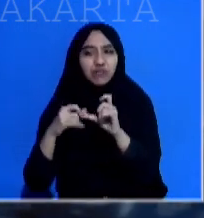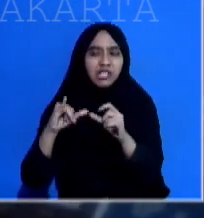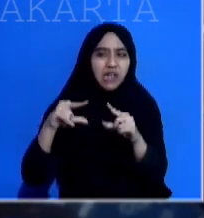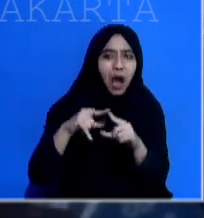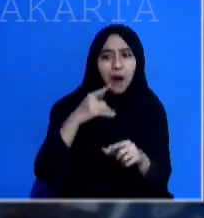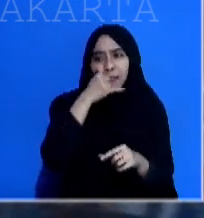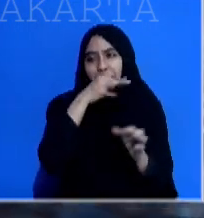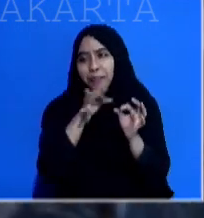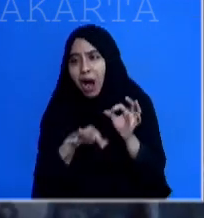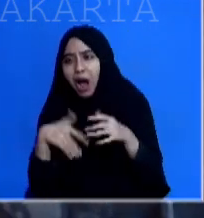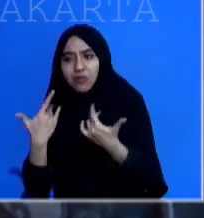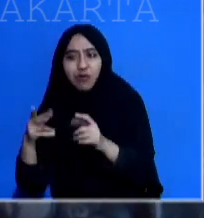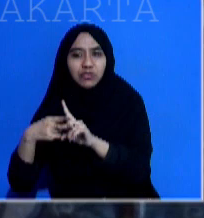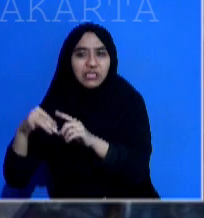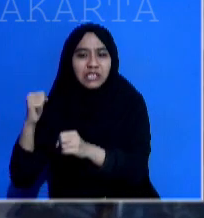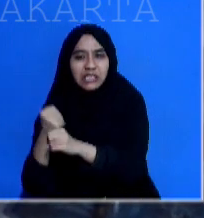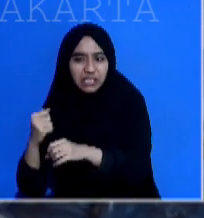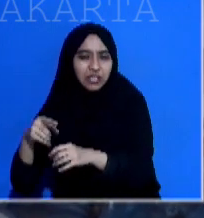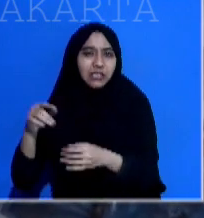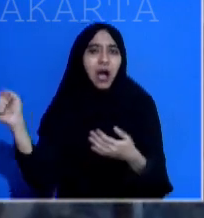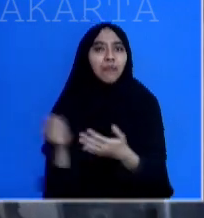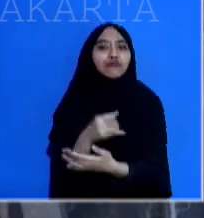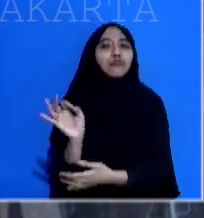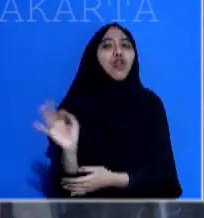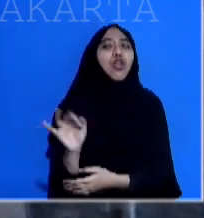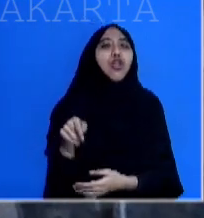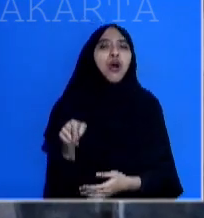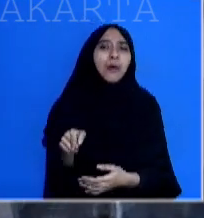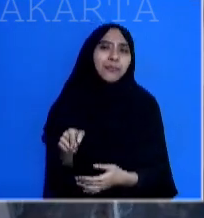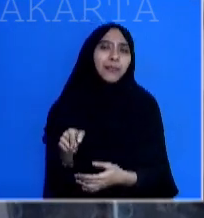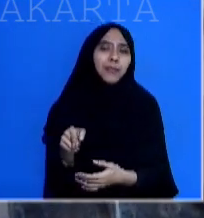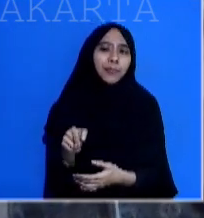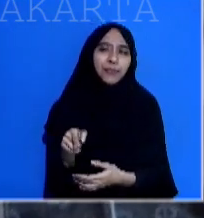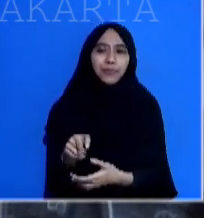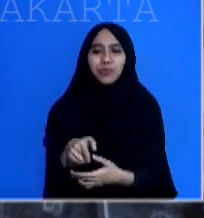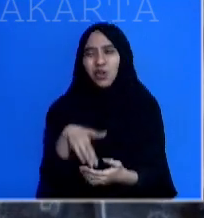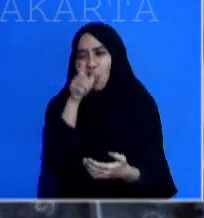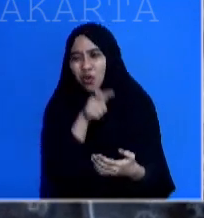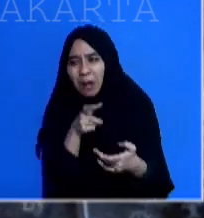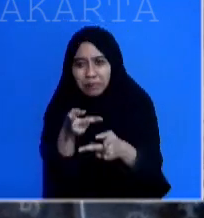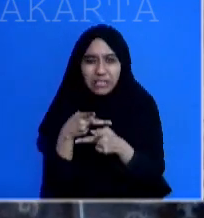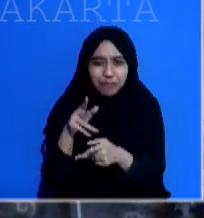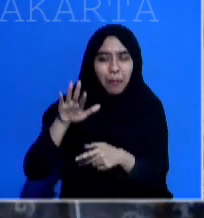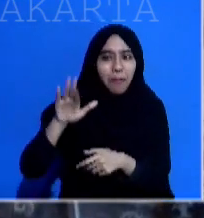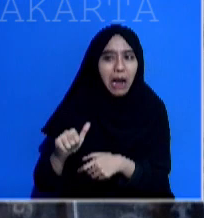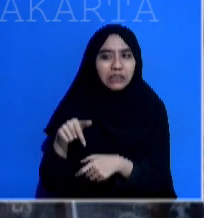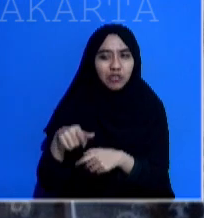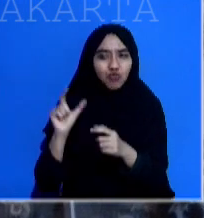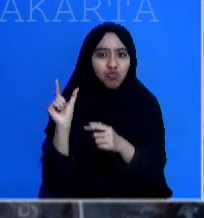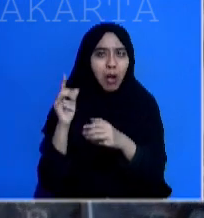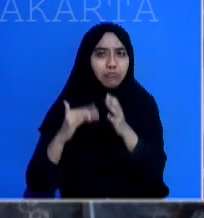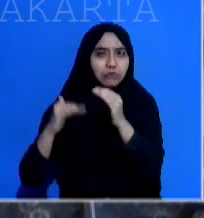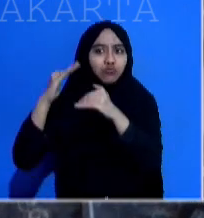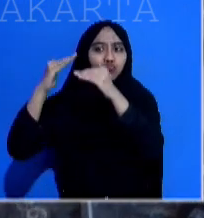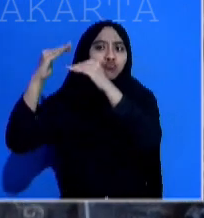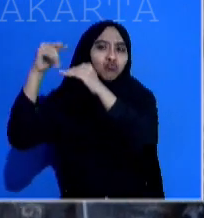itu belum dihapuskan jadi seolah-olah ee apa mininjam itu masih punya hutang masih punya pinjaman Nah inilah Yuk